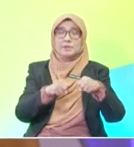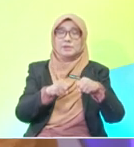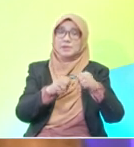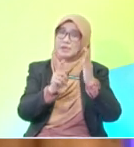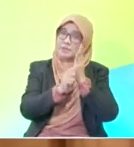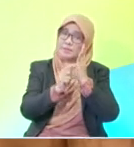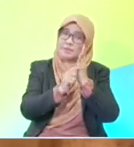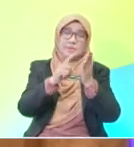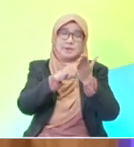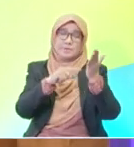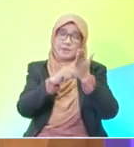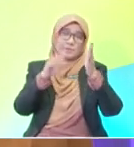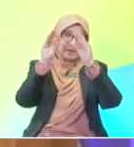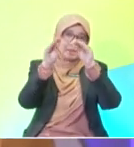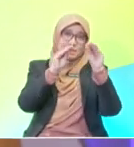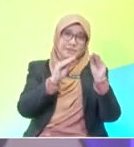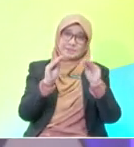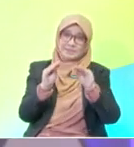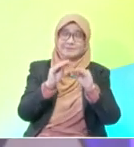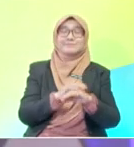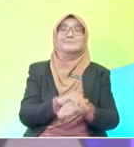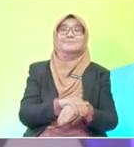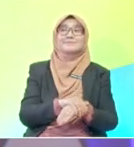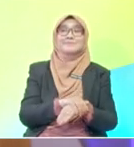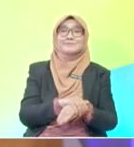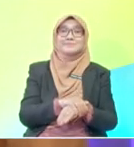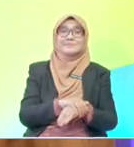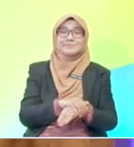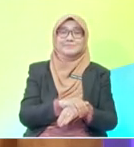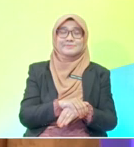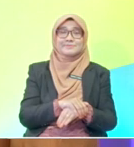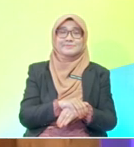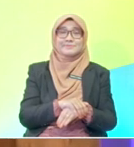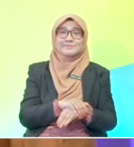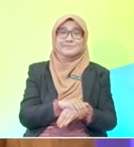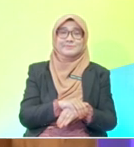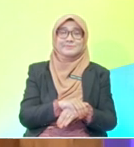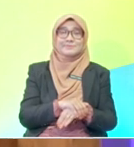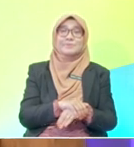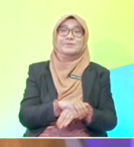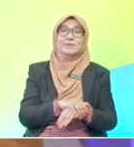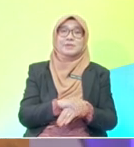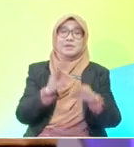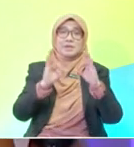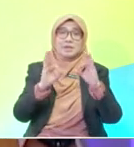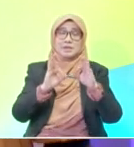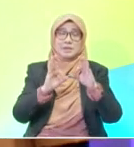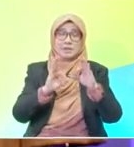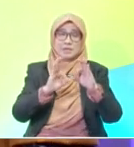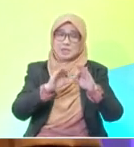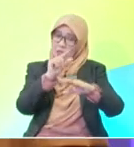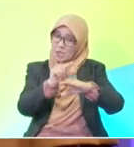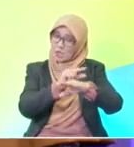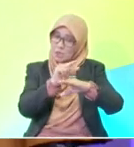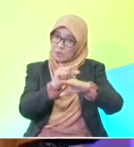di bahagian-bahagian parang ni. Jadi, okey, apa BC? Bila kita kata guna kotak, warna kotak kan coklat, kan? Ya,